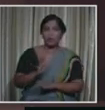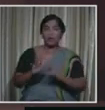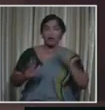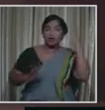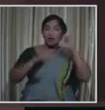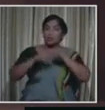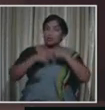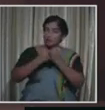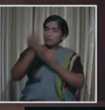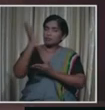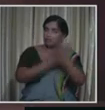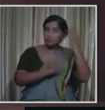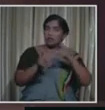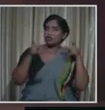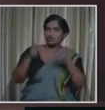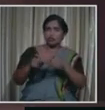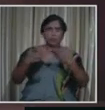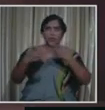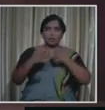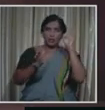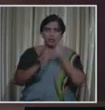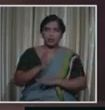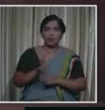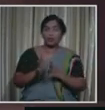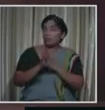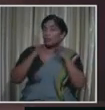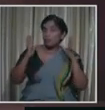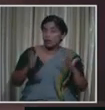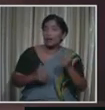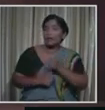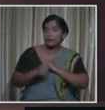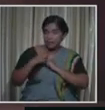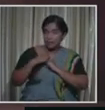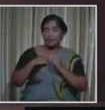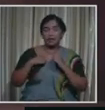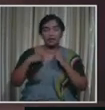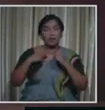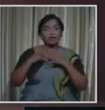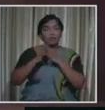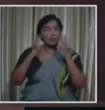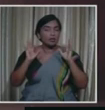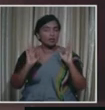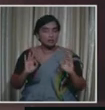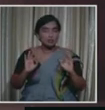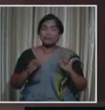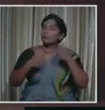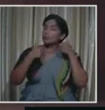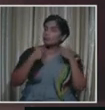sangidhan walta viliwa. Me tahanam iwatkaran nakeela. Api ta vadat khemati, vadat sudusu, saha